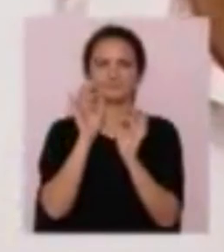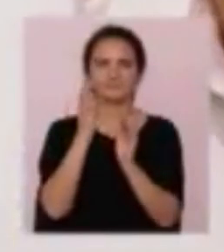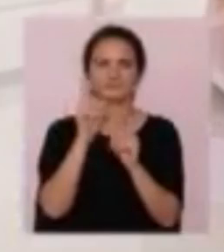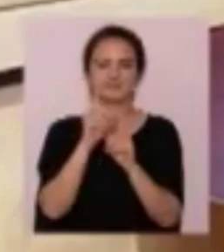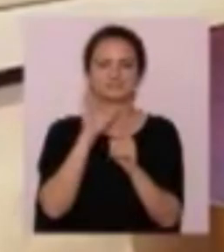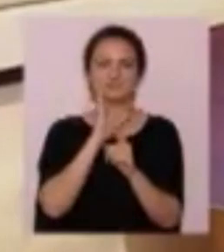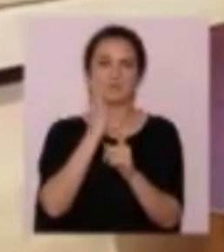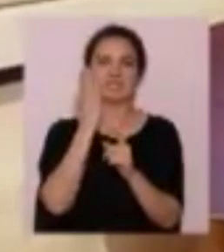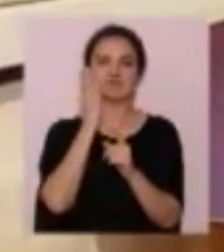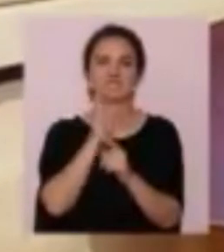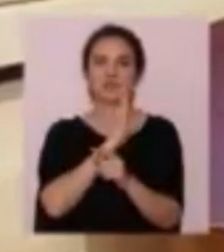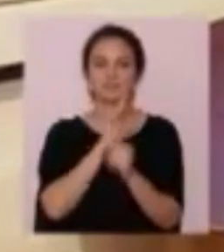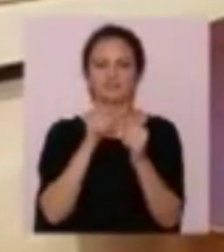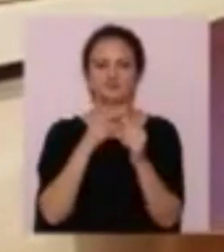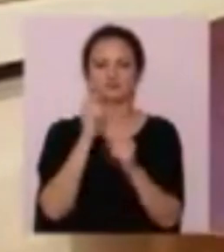მე